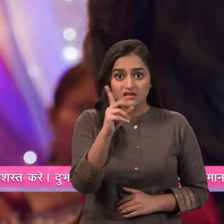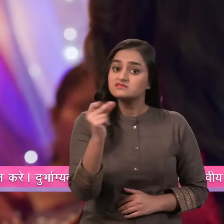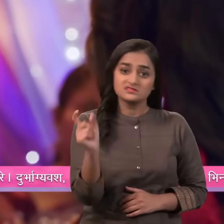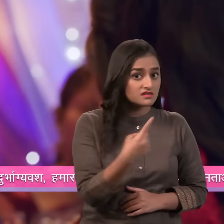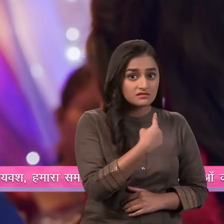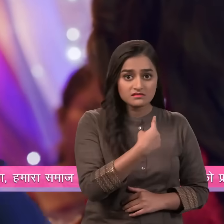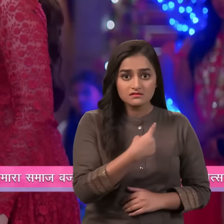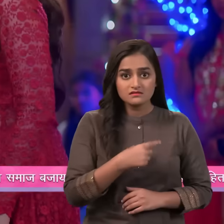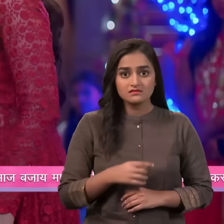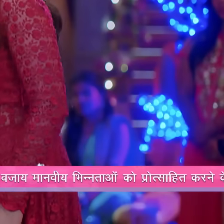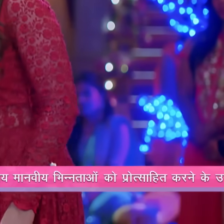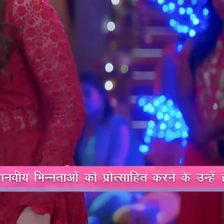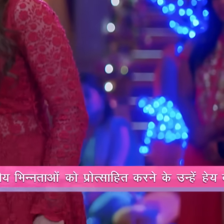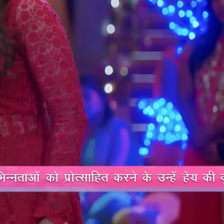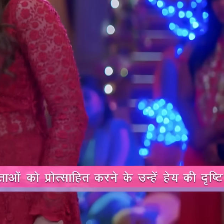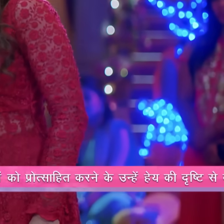घूरना, चल।